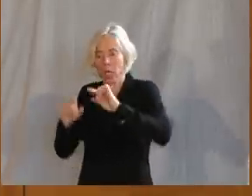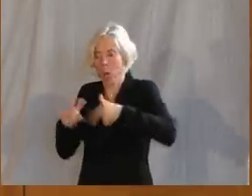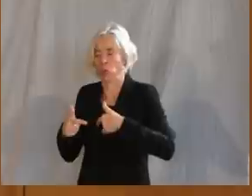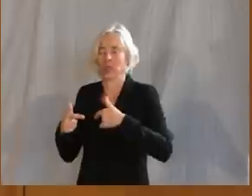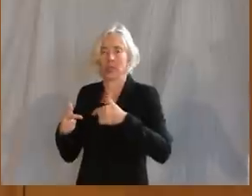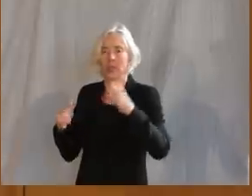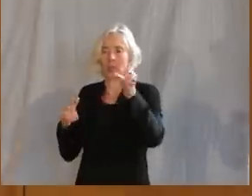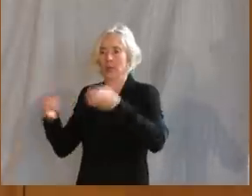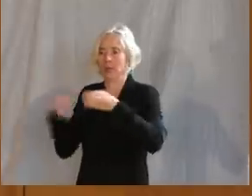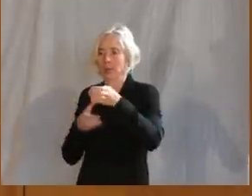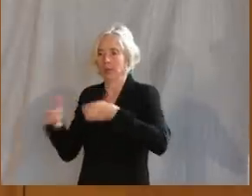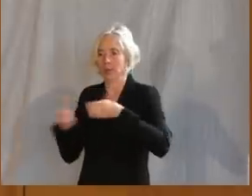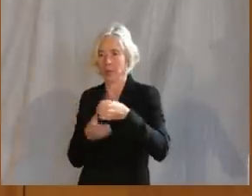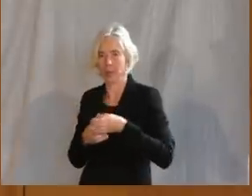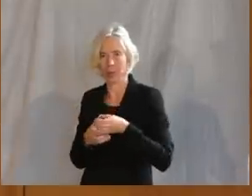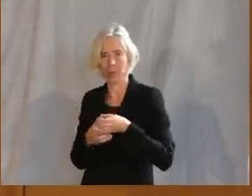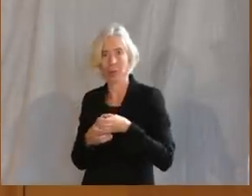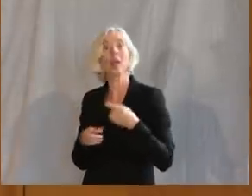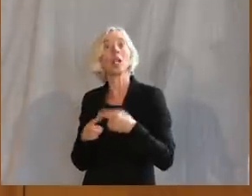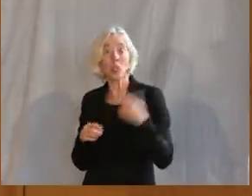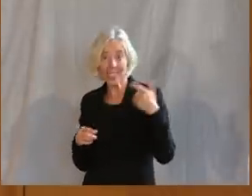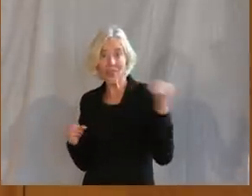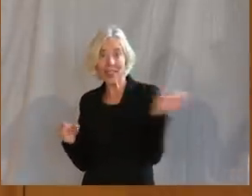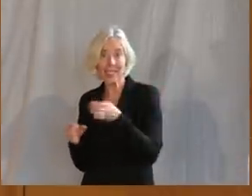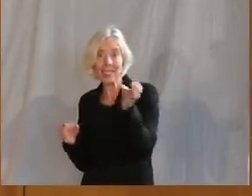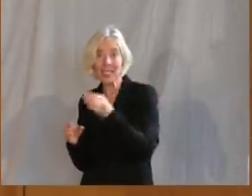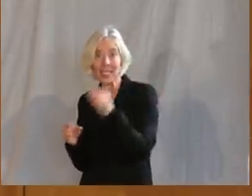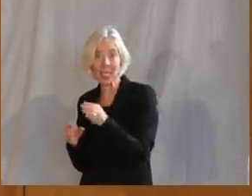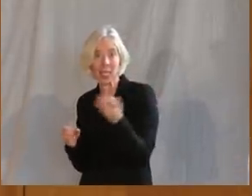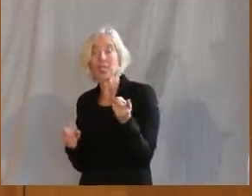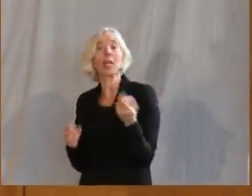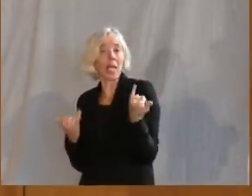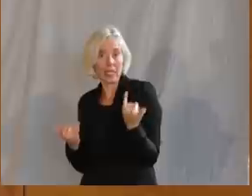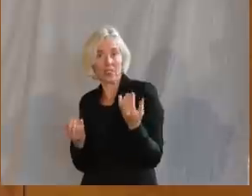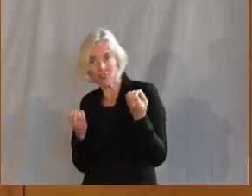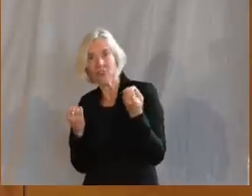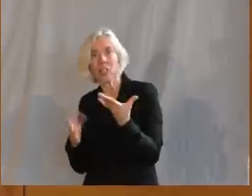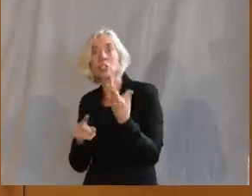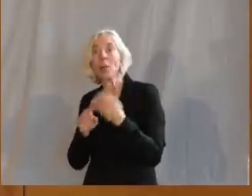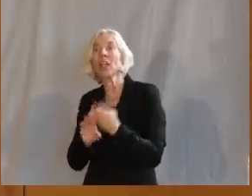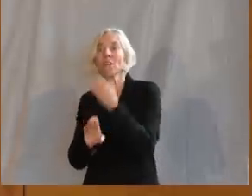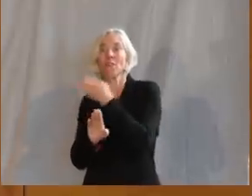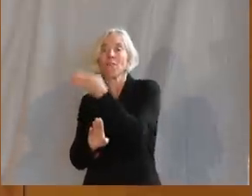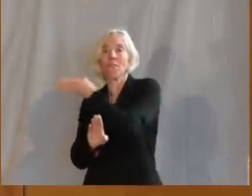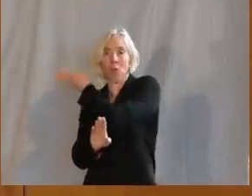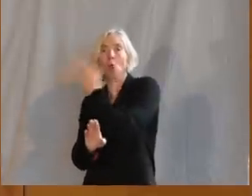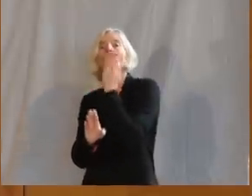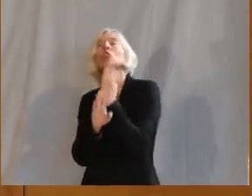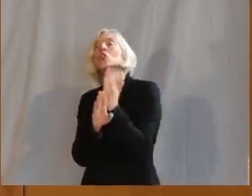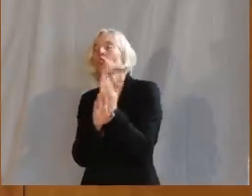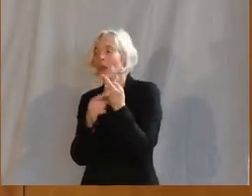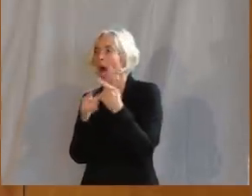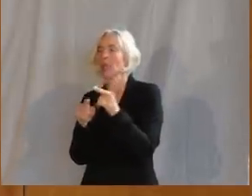man dazu sagen. Das sind halt die, die wir jetzt nochmal zusätzlich dazu geholt haben. Wir haben ja weiter auch städtische Mitarbeiter im